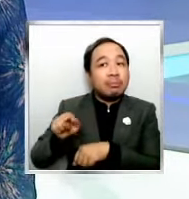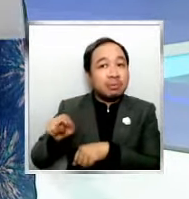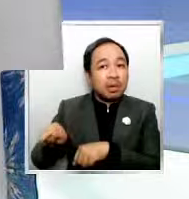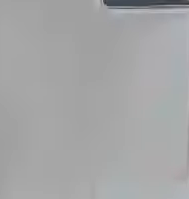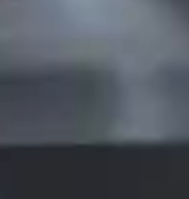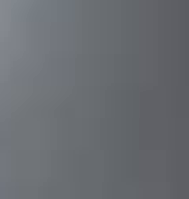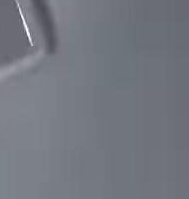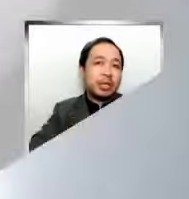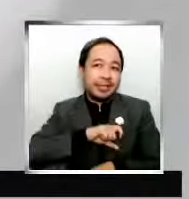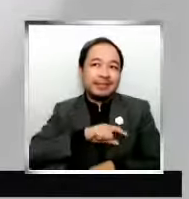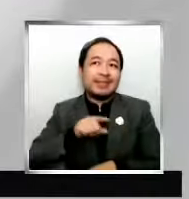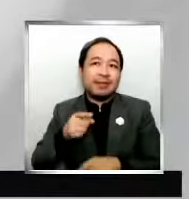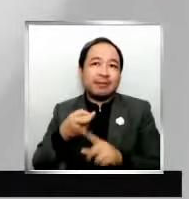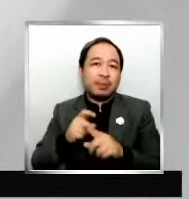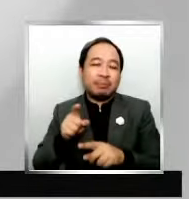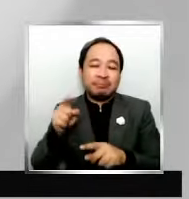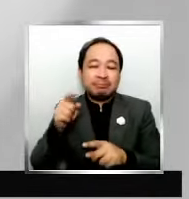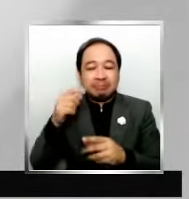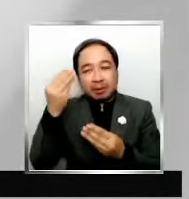Pulido.